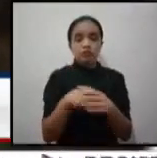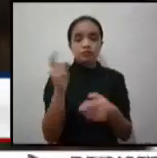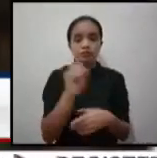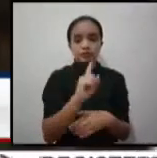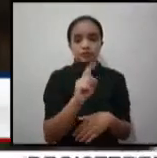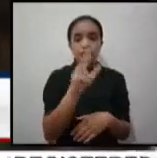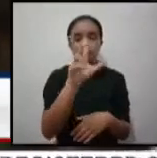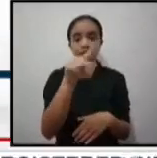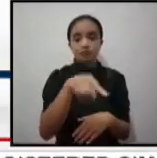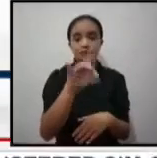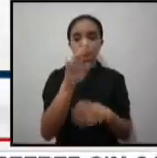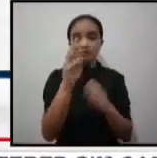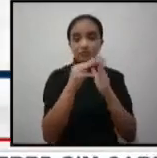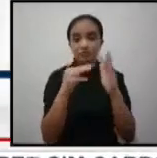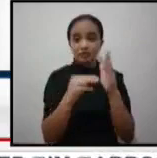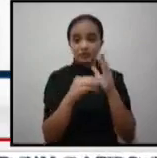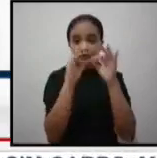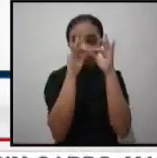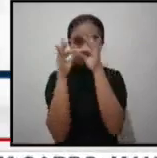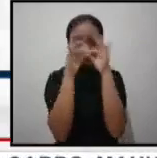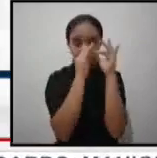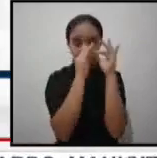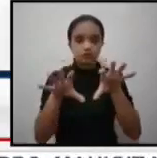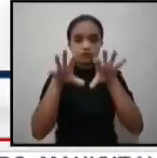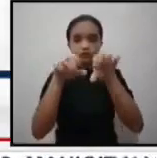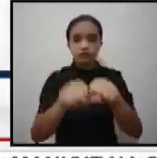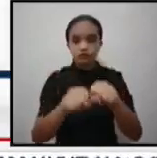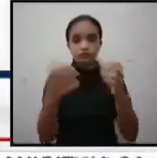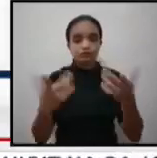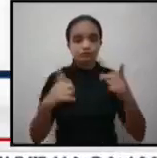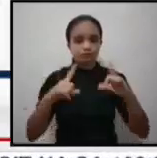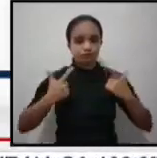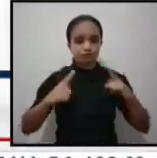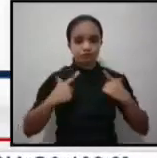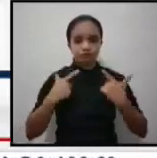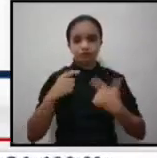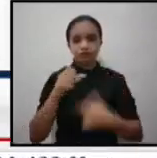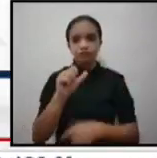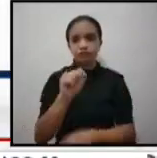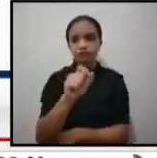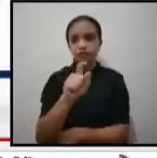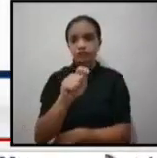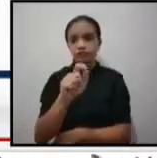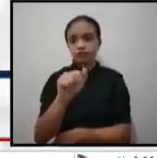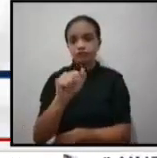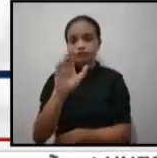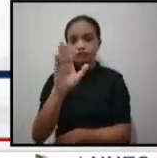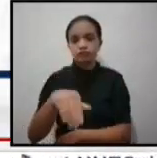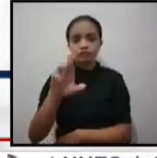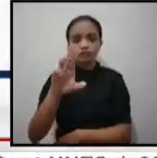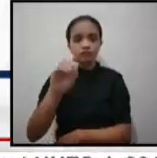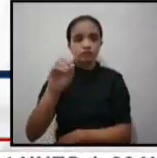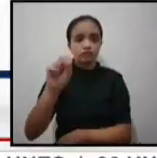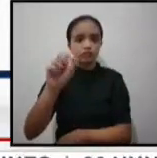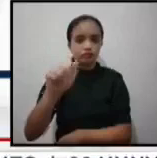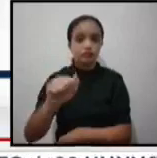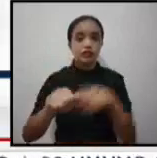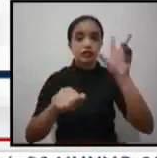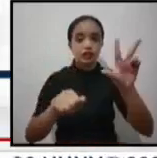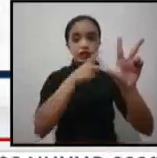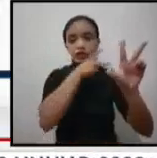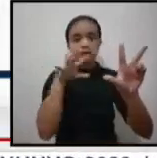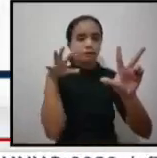ang droga ang nakumpiska sa Santa Rosa City, Laguna, kung saan naaresto ang tatlong drug suspects. Naharap ang mga